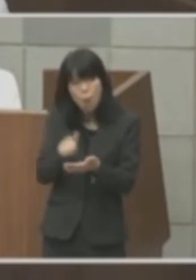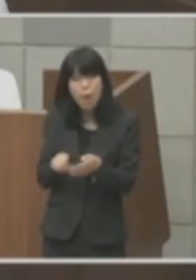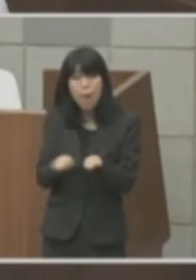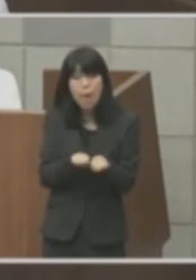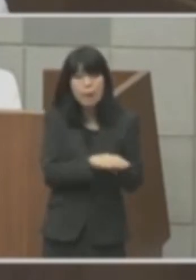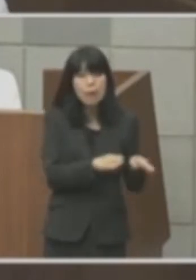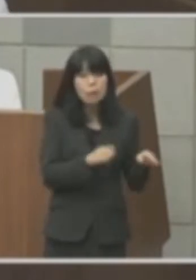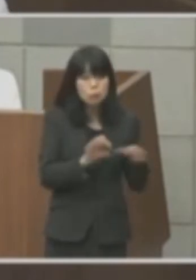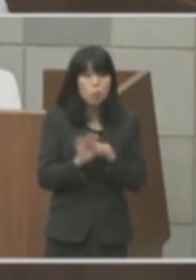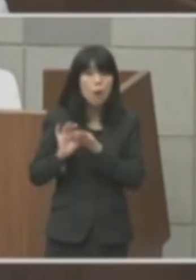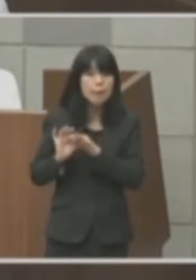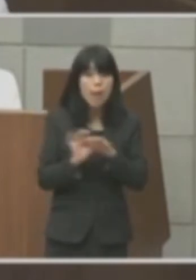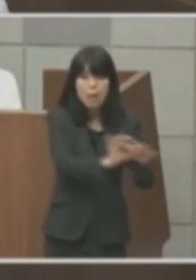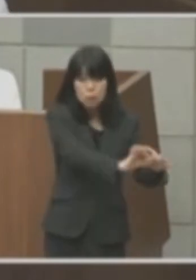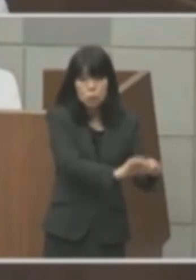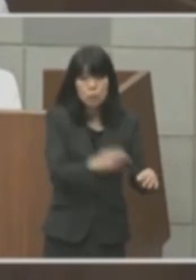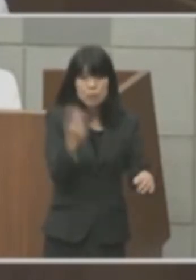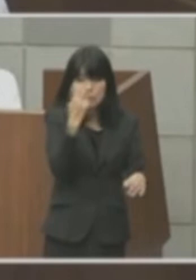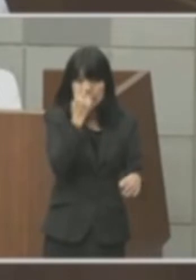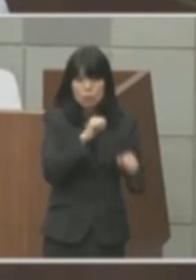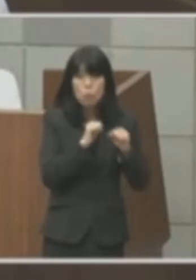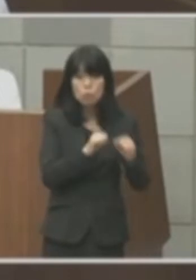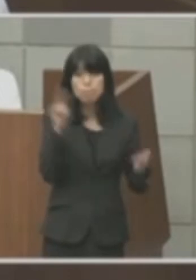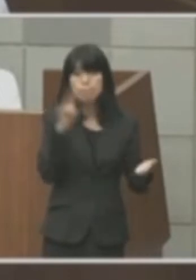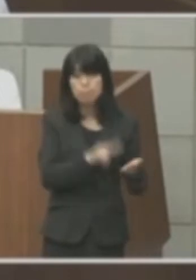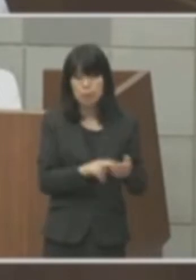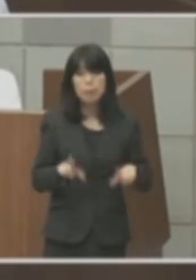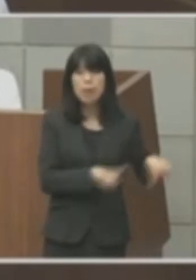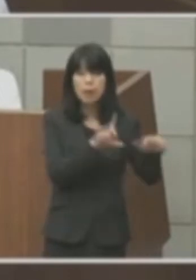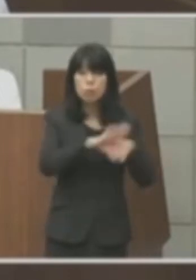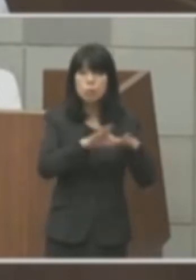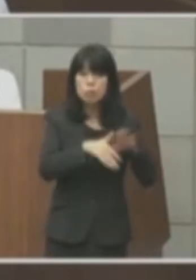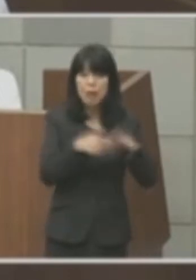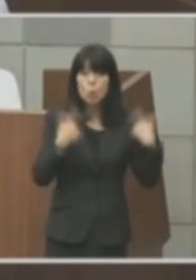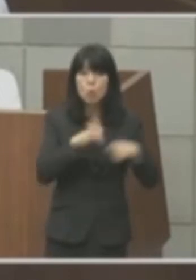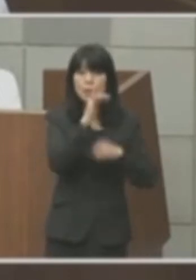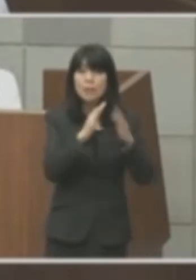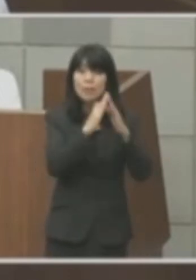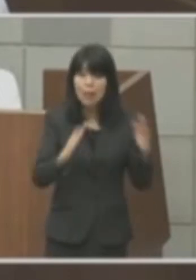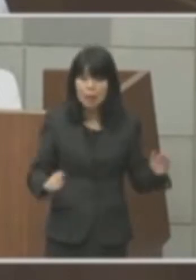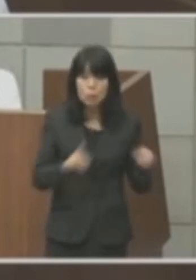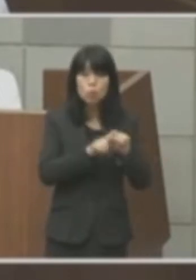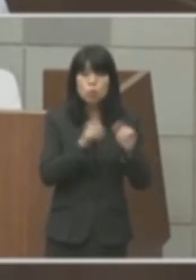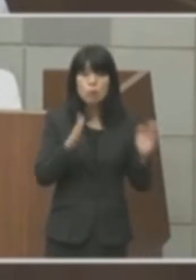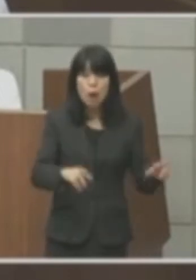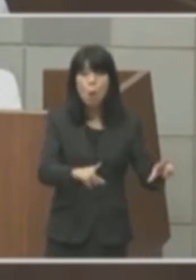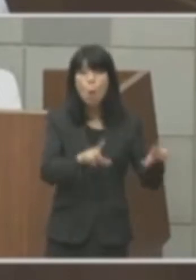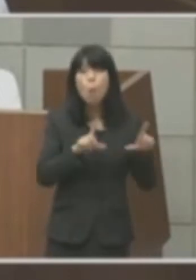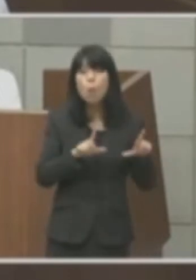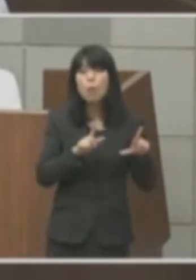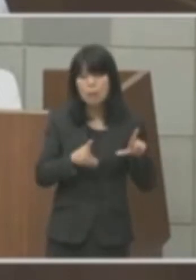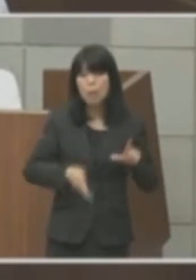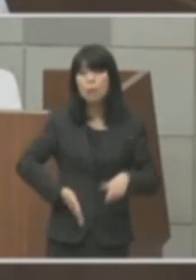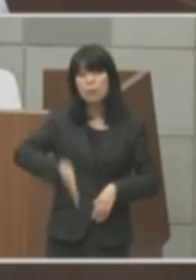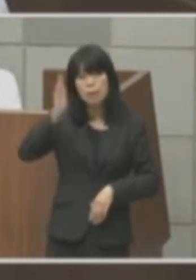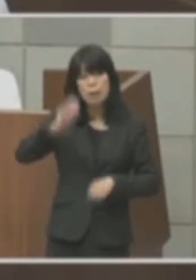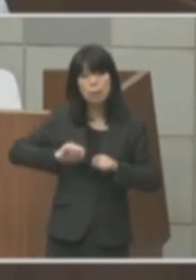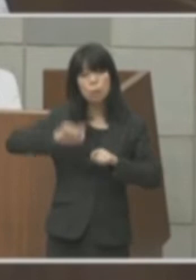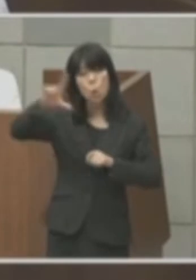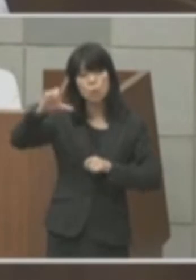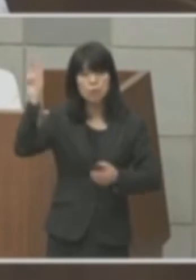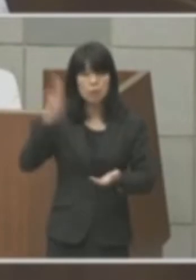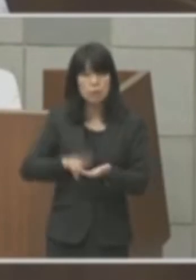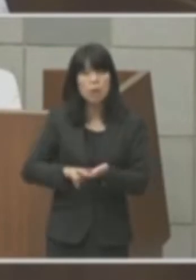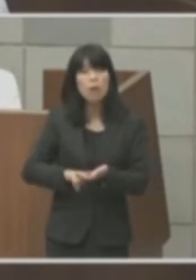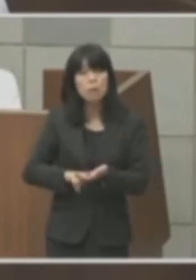の継続審査とすることとした生活文化常任委員会の中間報告を受け、これを賛成多数により決定